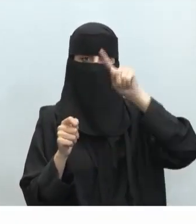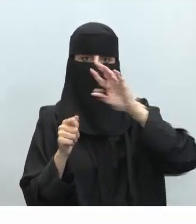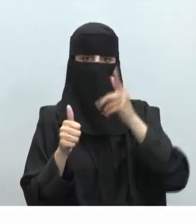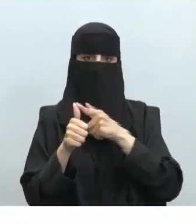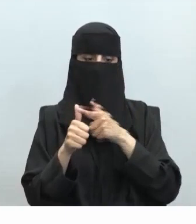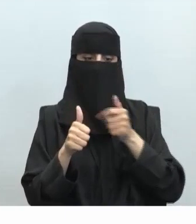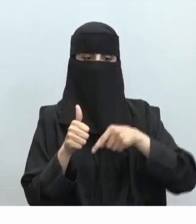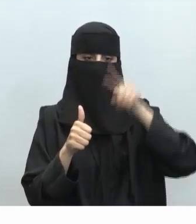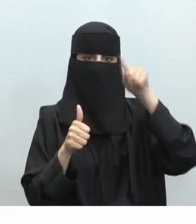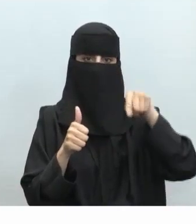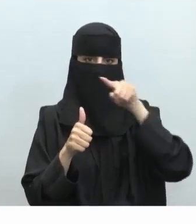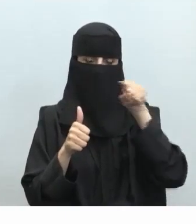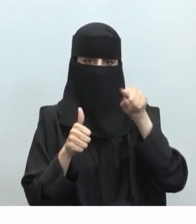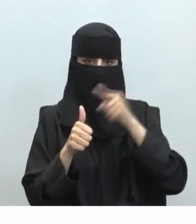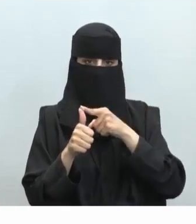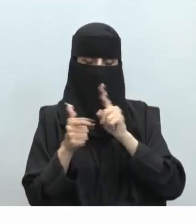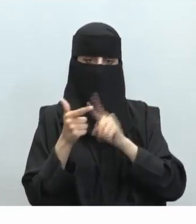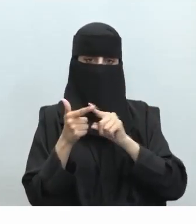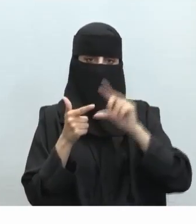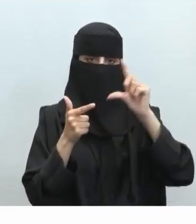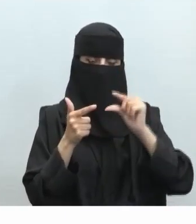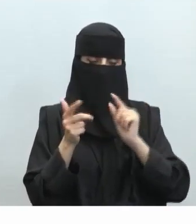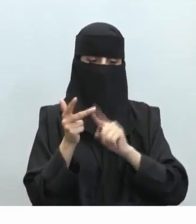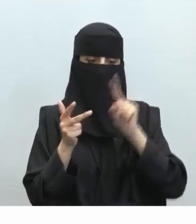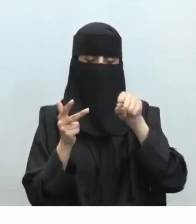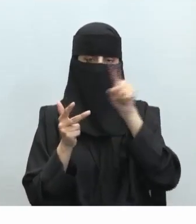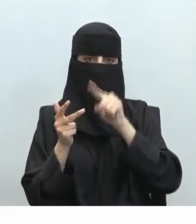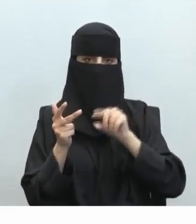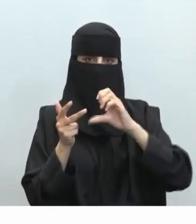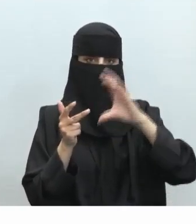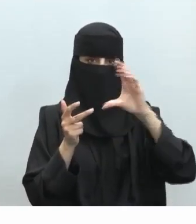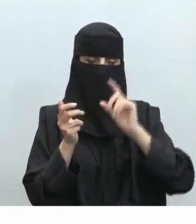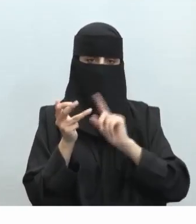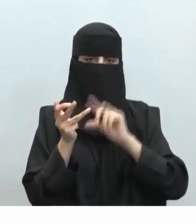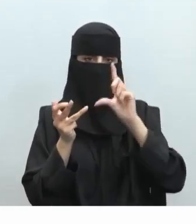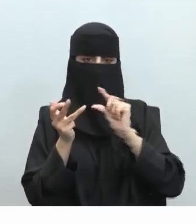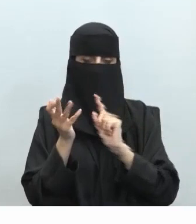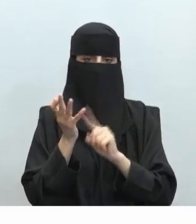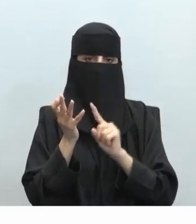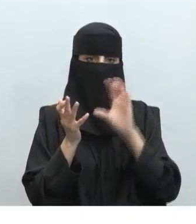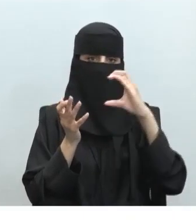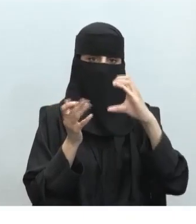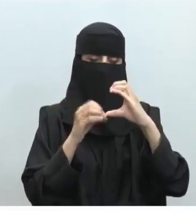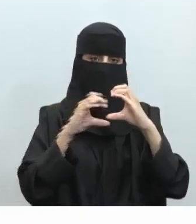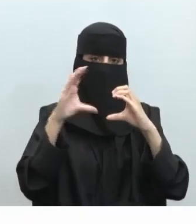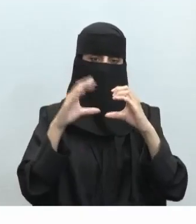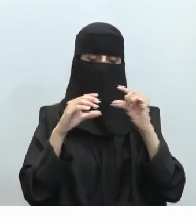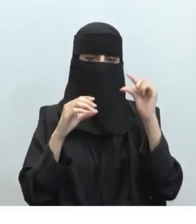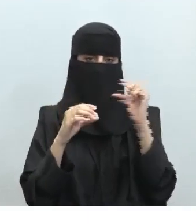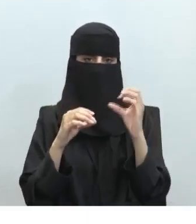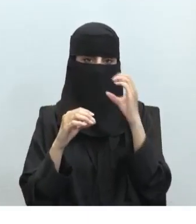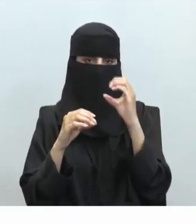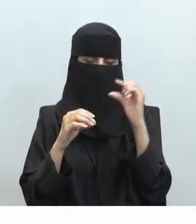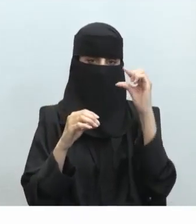اي سمول بي كابيتل بي سمول سي كابيتل سي سمول كل واحد هم عباره عن اذا هنا ست جينات كلما كان هنالك احرف كبيره كانت